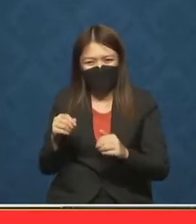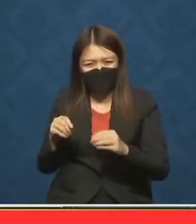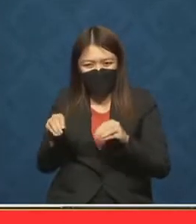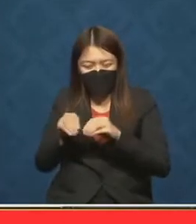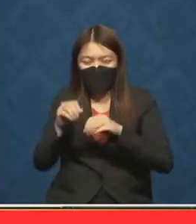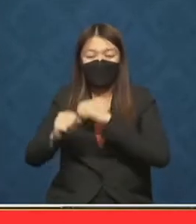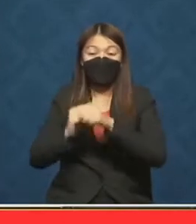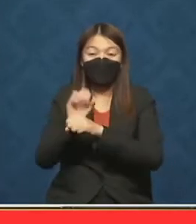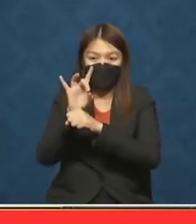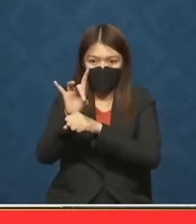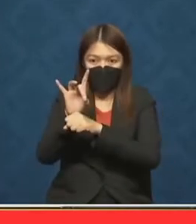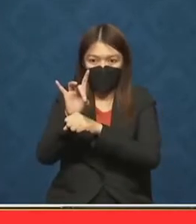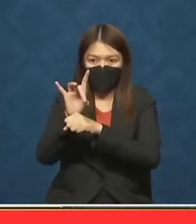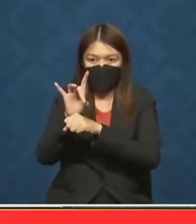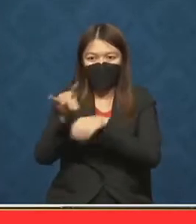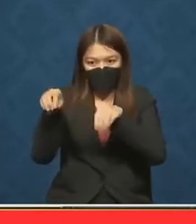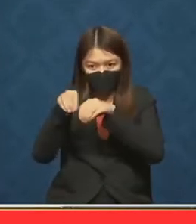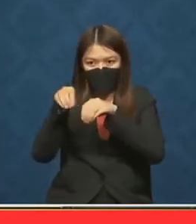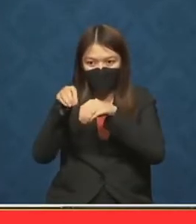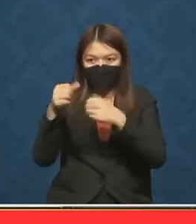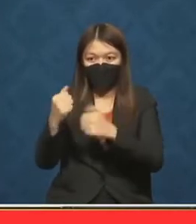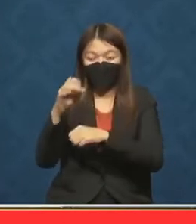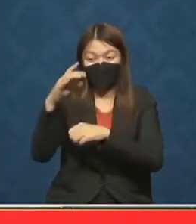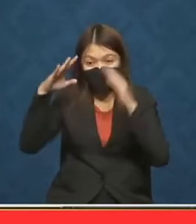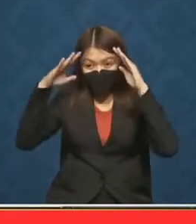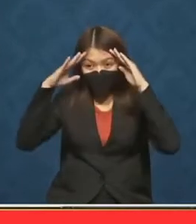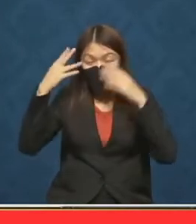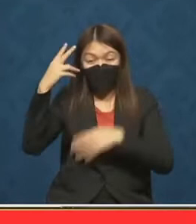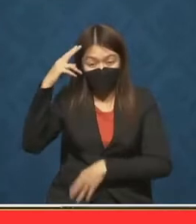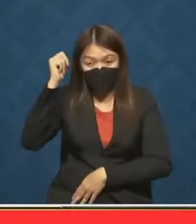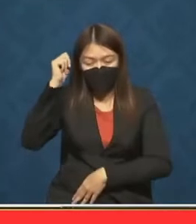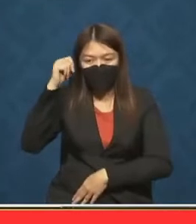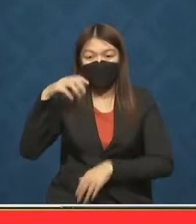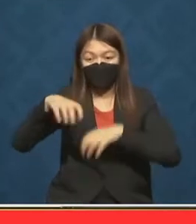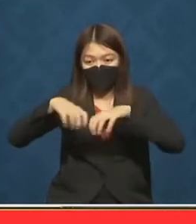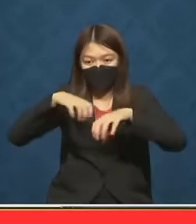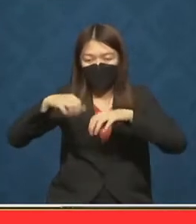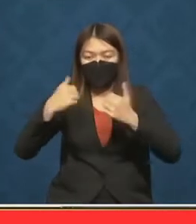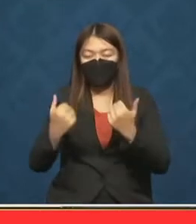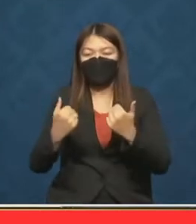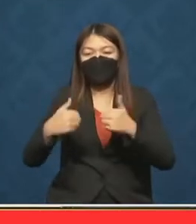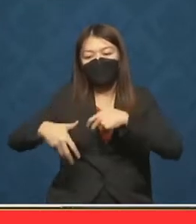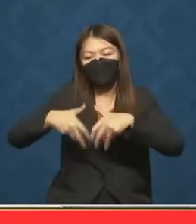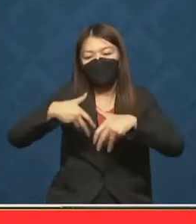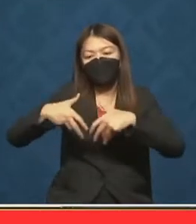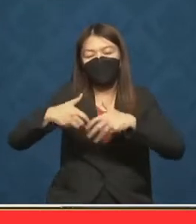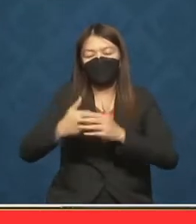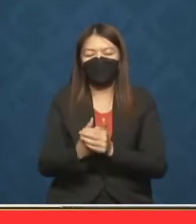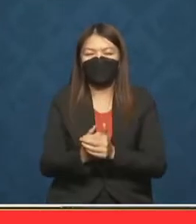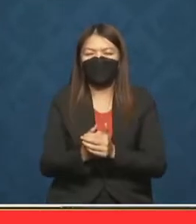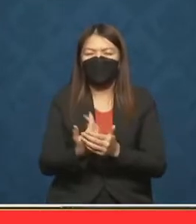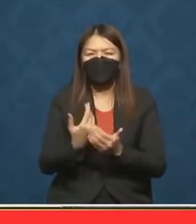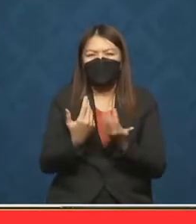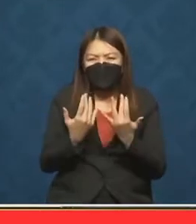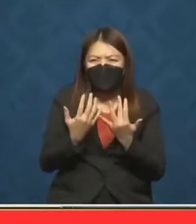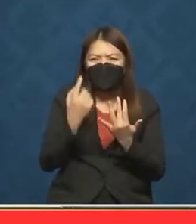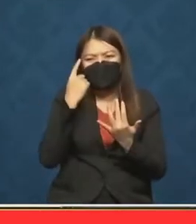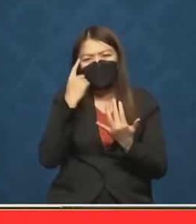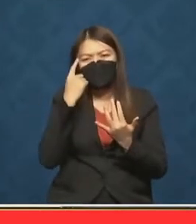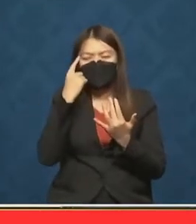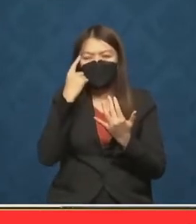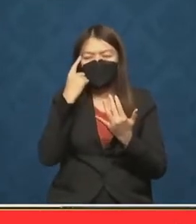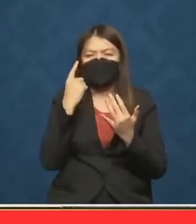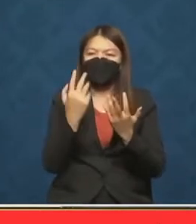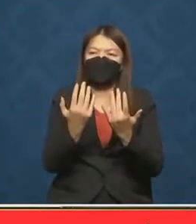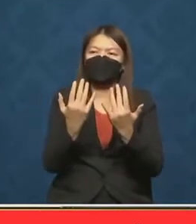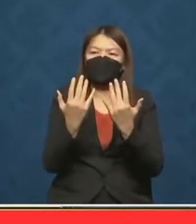ที่พรเองปลิหารประเทศปราชายนต้องส่หวัง,หมดหวังกับรักธาบาลโดยการน